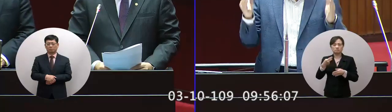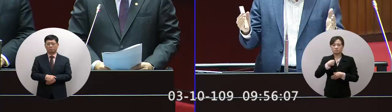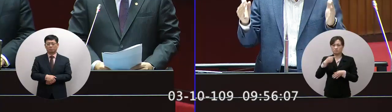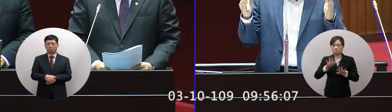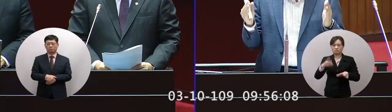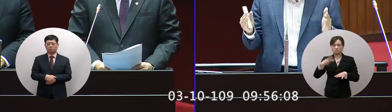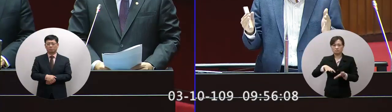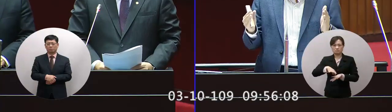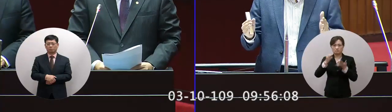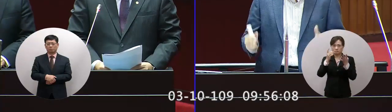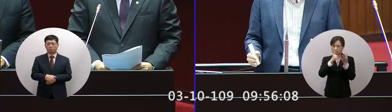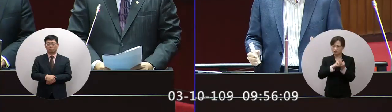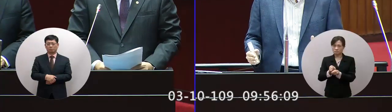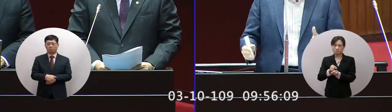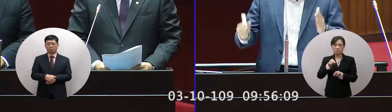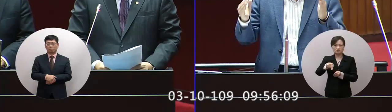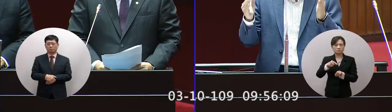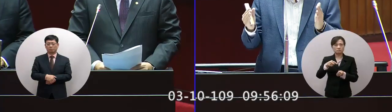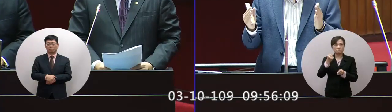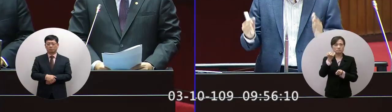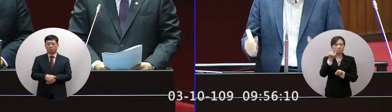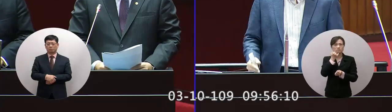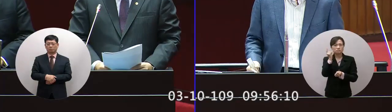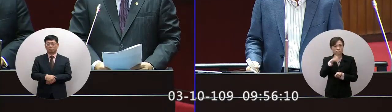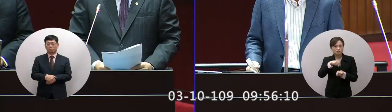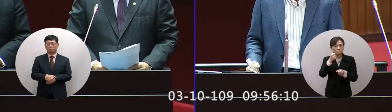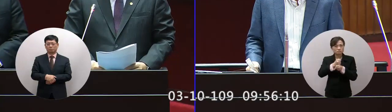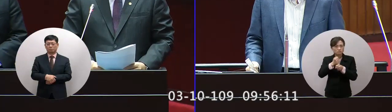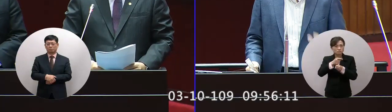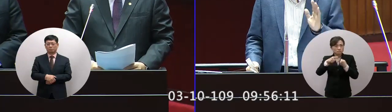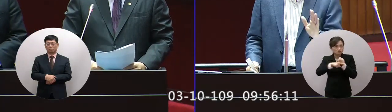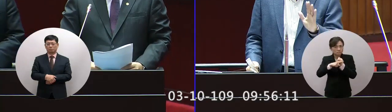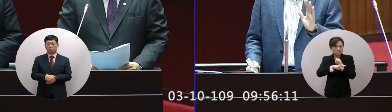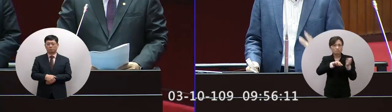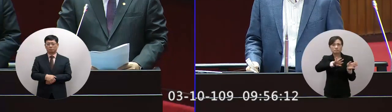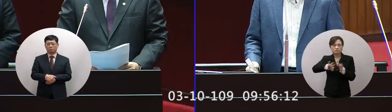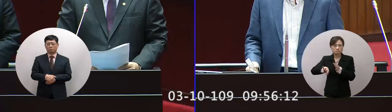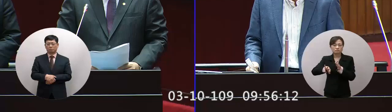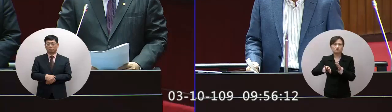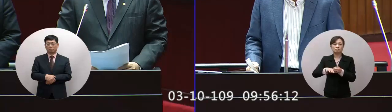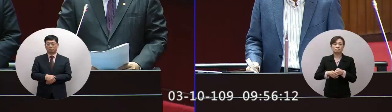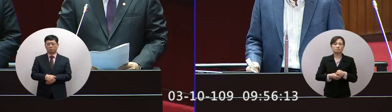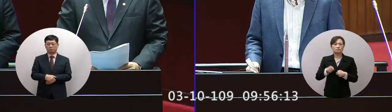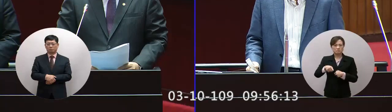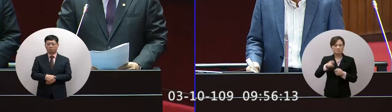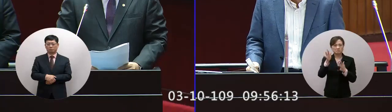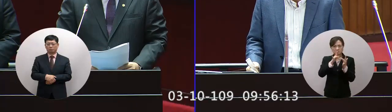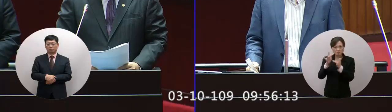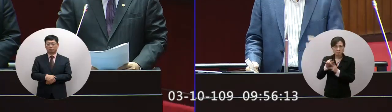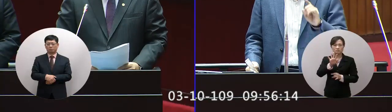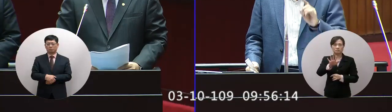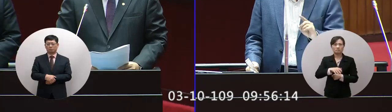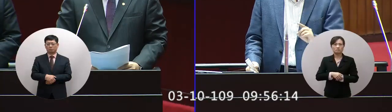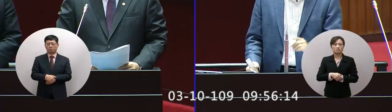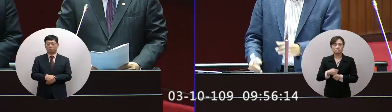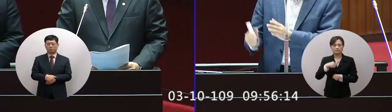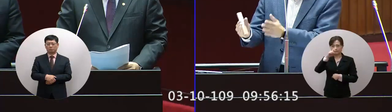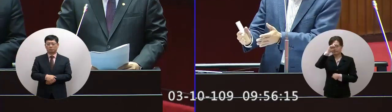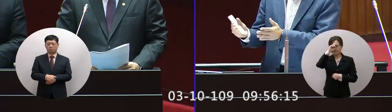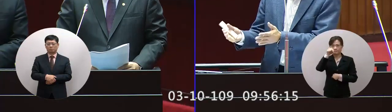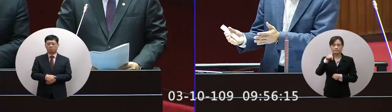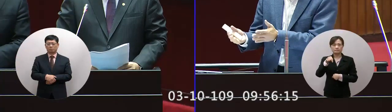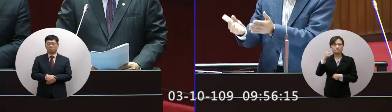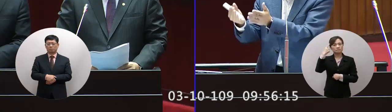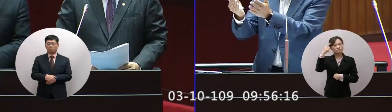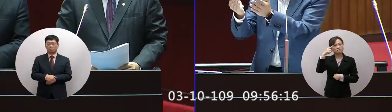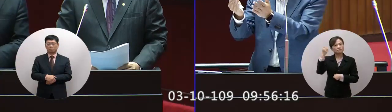们今天可行性研究刚刚四大要点之外，因为你们有漏掉一些，我希望你们在，因